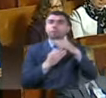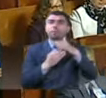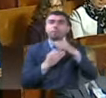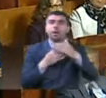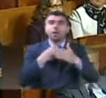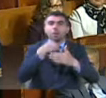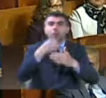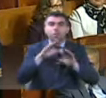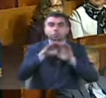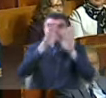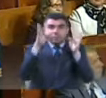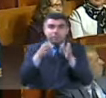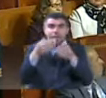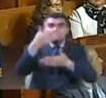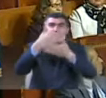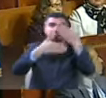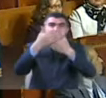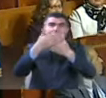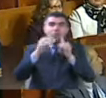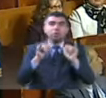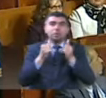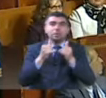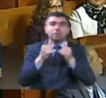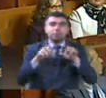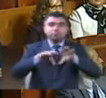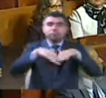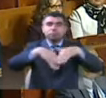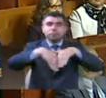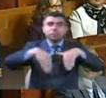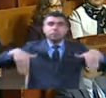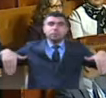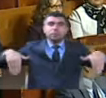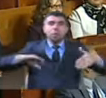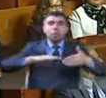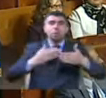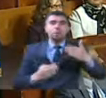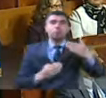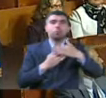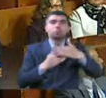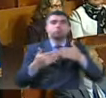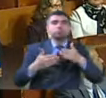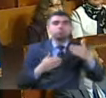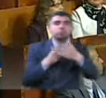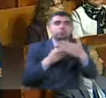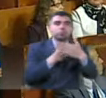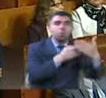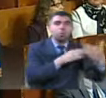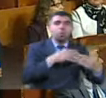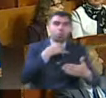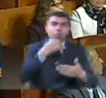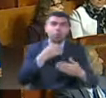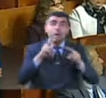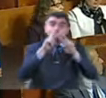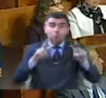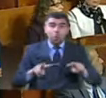الخندق اللي داروا الجزائريين والمغرب دار الكرياج والسلك، هاد الناس فين يمشيوا؟ السيد رئيس الحكومه، ملي بغيتي تسول حنا